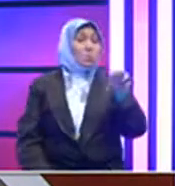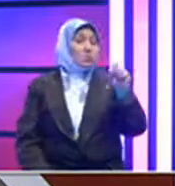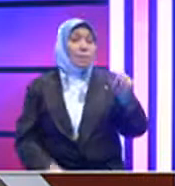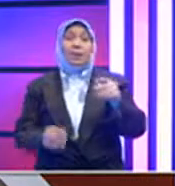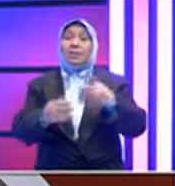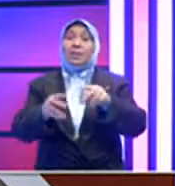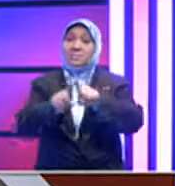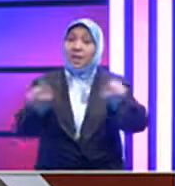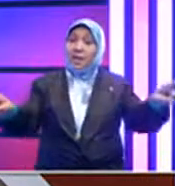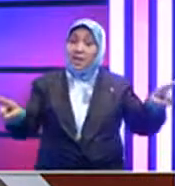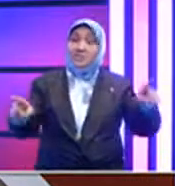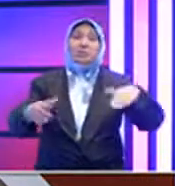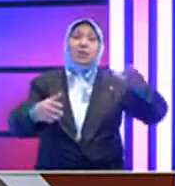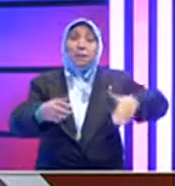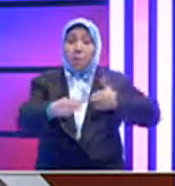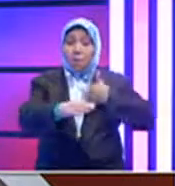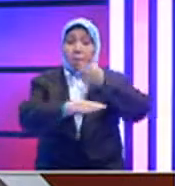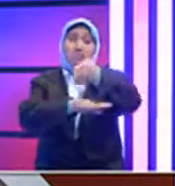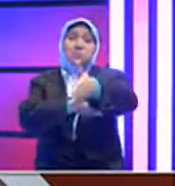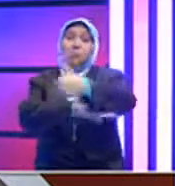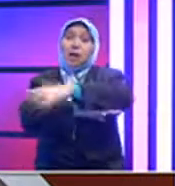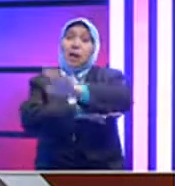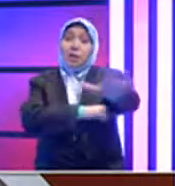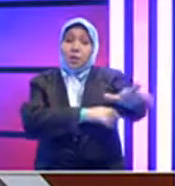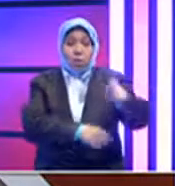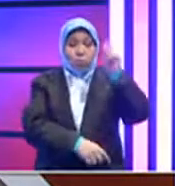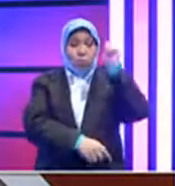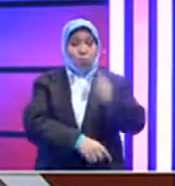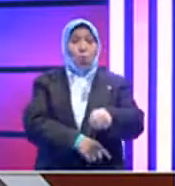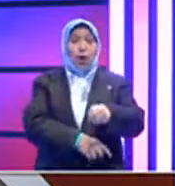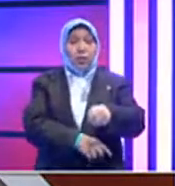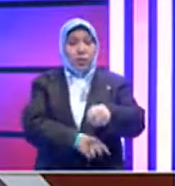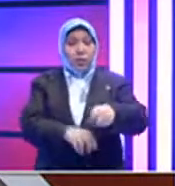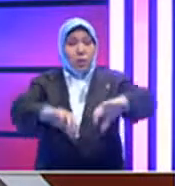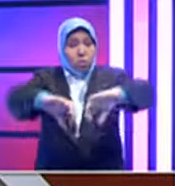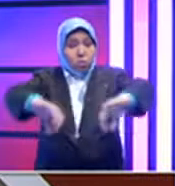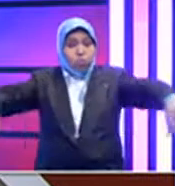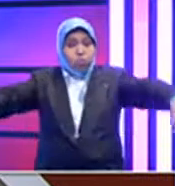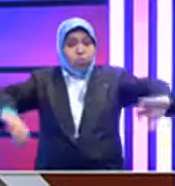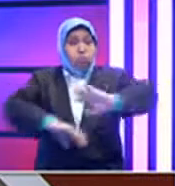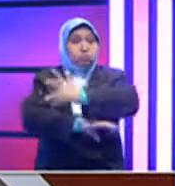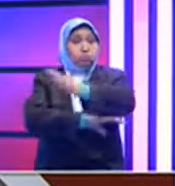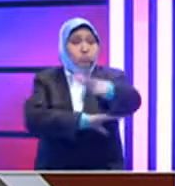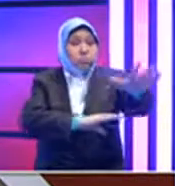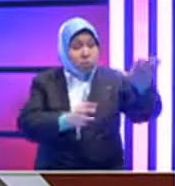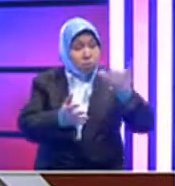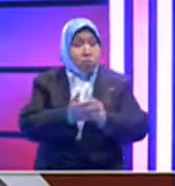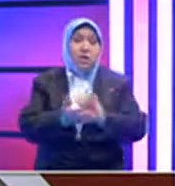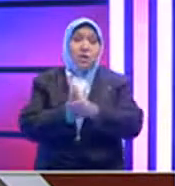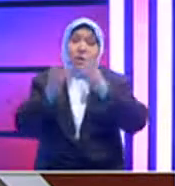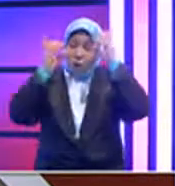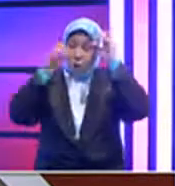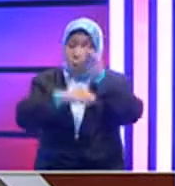sebelum menyeberang laut merah itu yang tongkat lelah dua itu make pada waktu itu m lebih ataupun